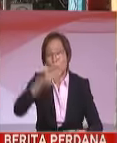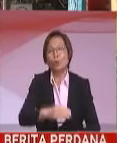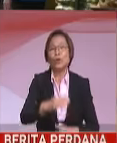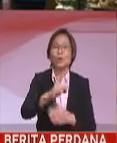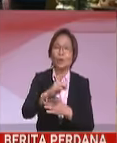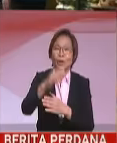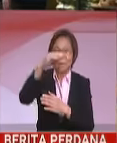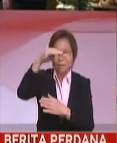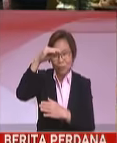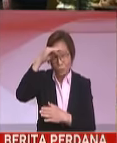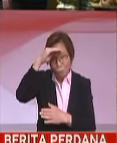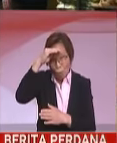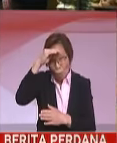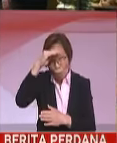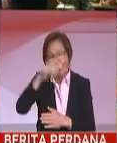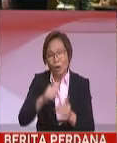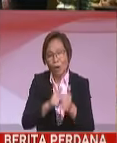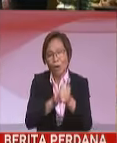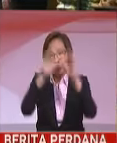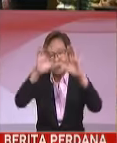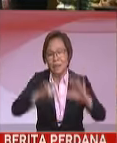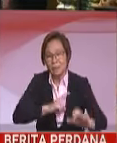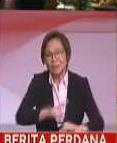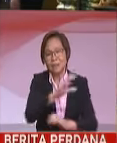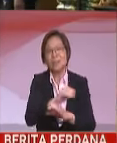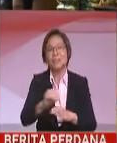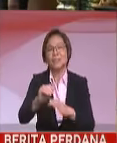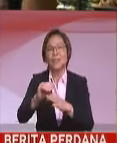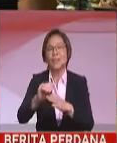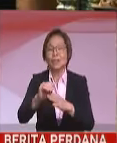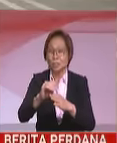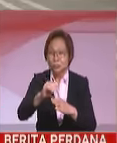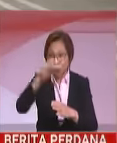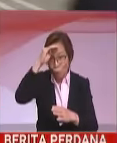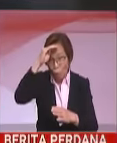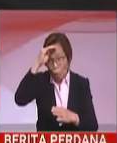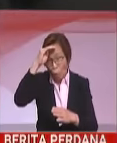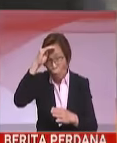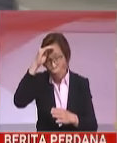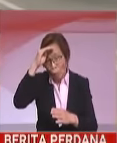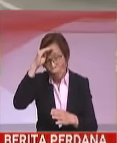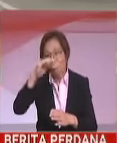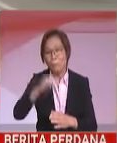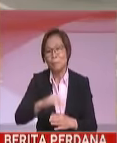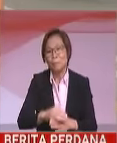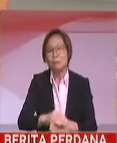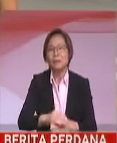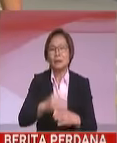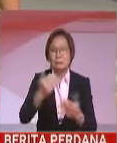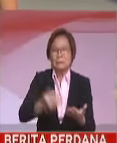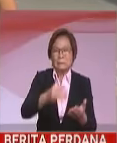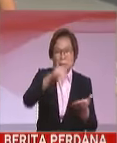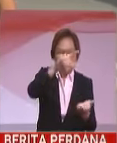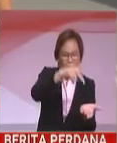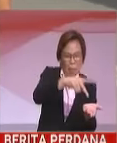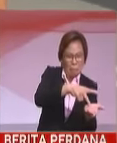Madani, Johor Prihatin dan Johor Berkebajikan. Dato' Hasni mengakui belanjawan kali ini mengalami defisit